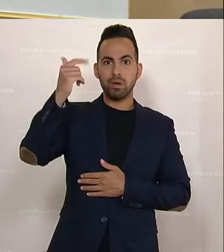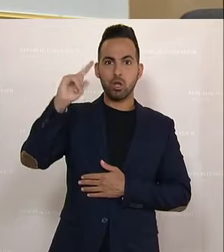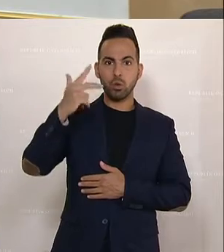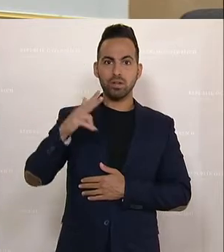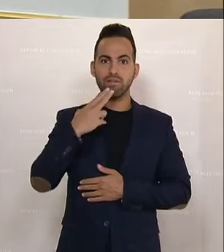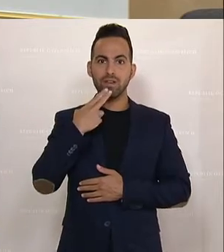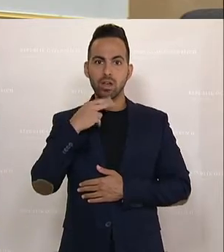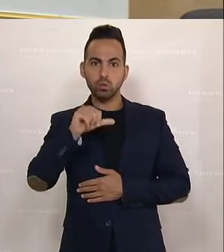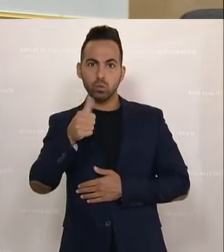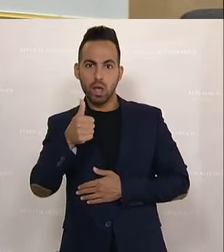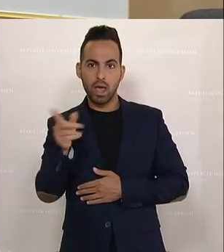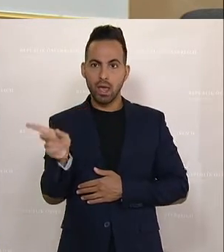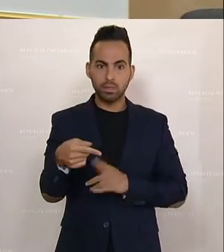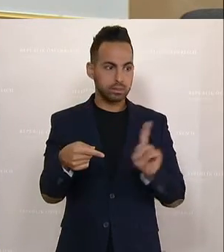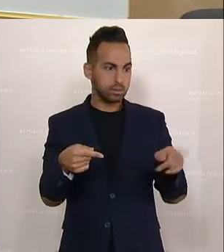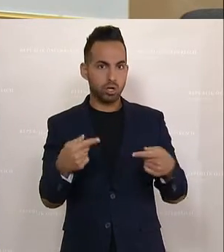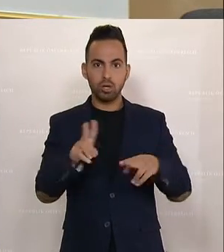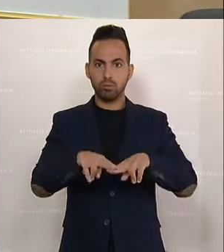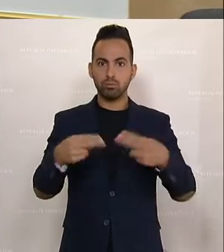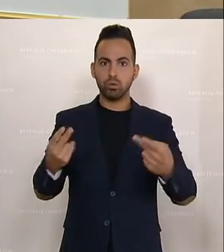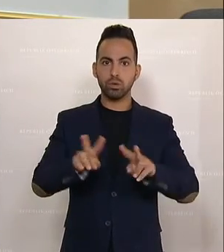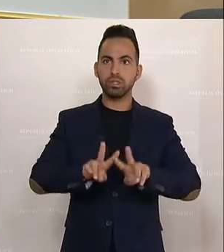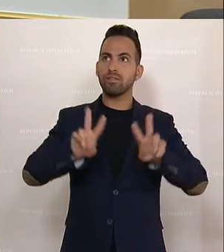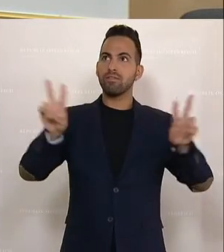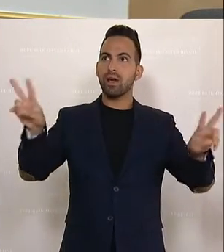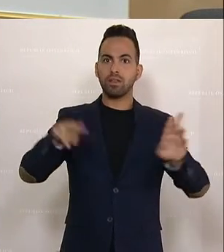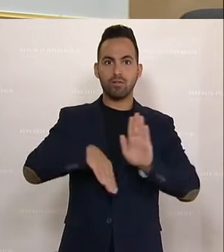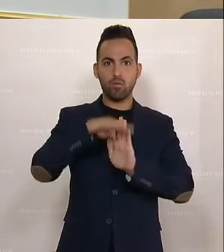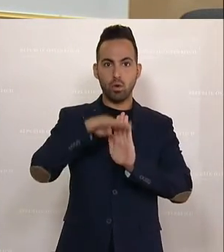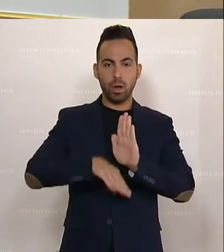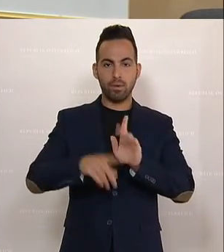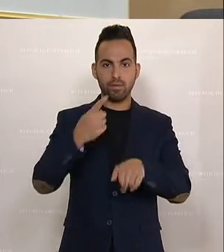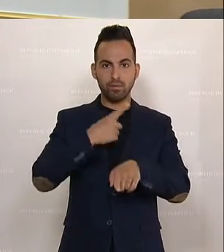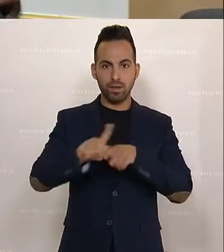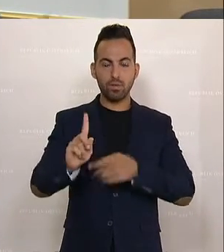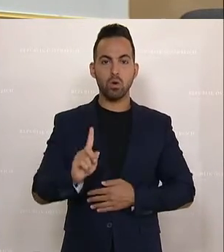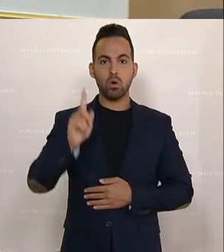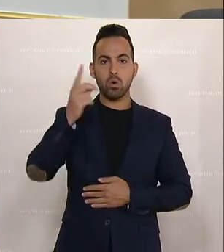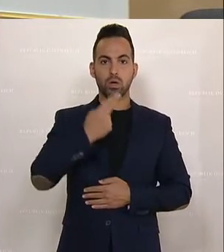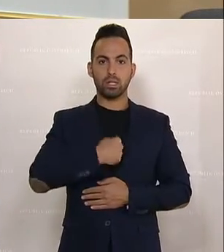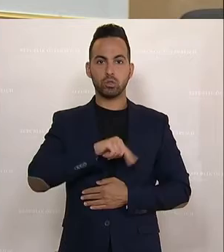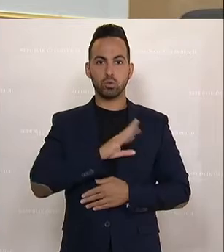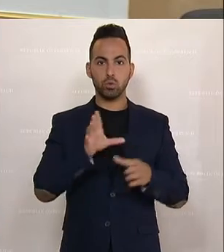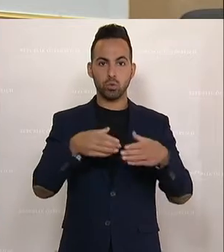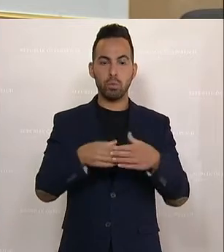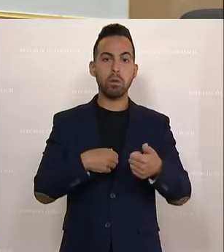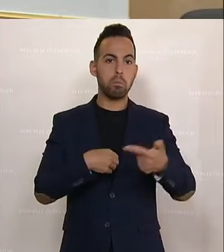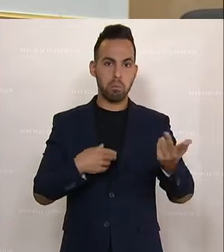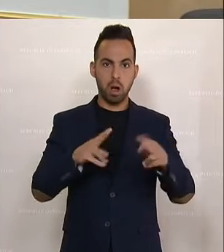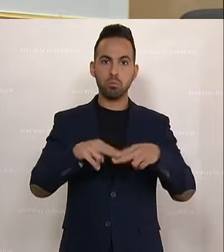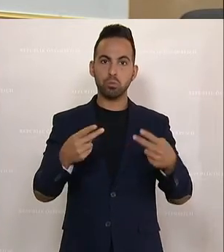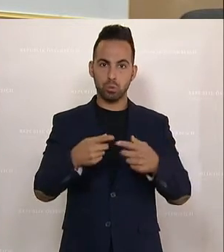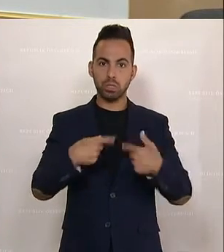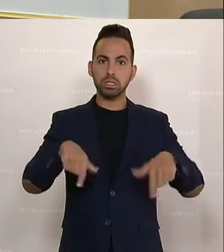wer zuerst drankommt. Es haben bundesweite Vorgaben gefehlt. Hochrisikogruppen sind in manchen Bundesländern vorgezogen worden, in